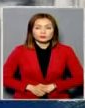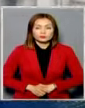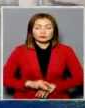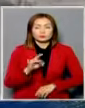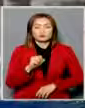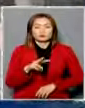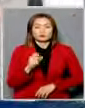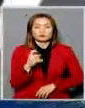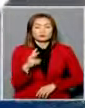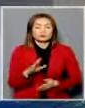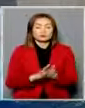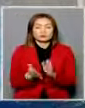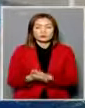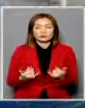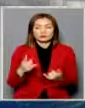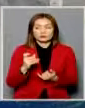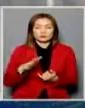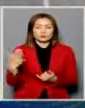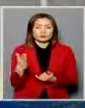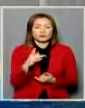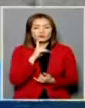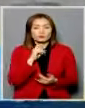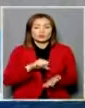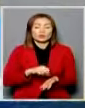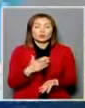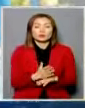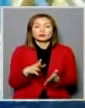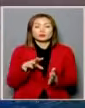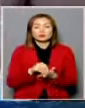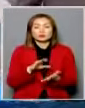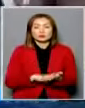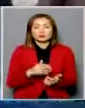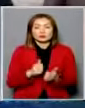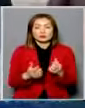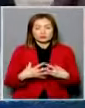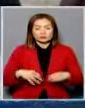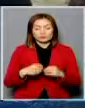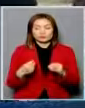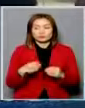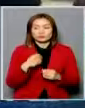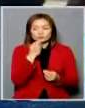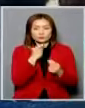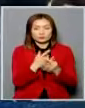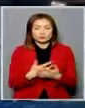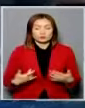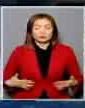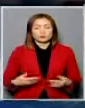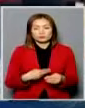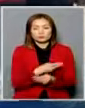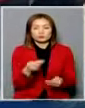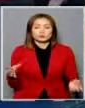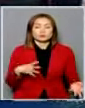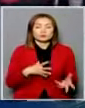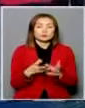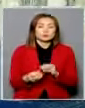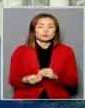Қасиетті Рамазан айында ұйымдастырылған шараға 100-ден аса ерікті қатысты. Олар тізімде тұрған әр отбасыға себет толы азық-түліктерді таратып берді.